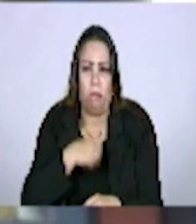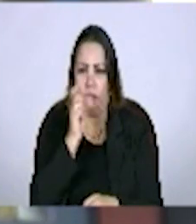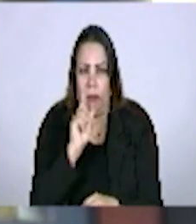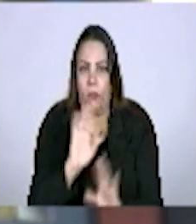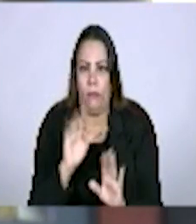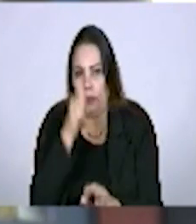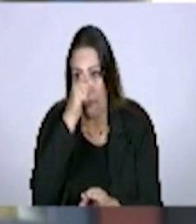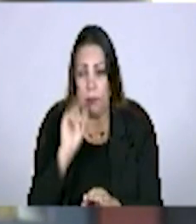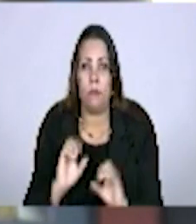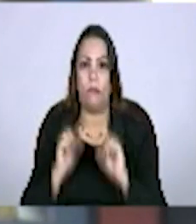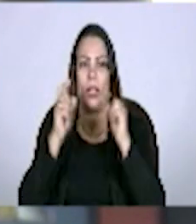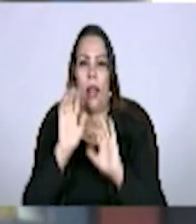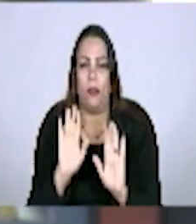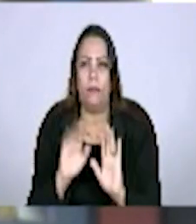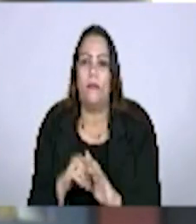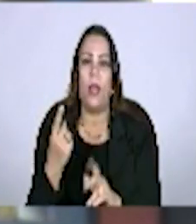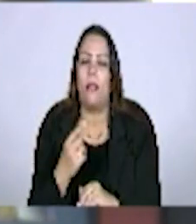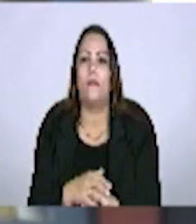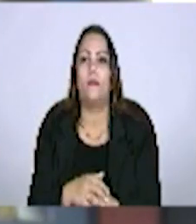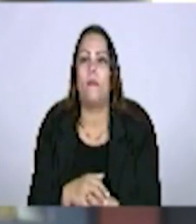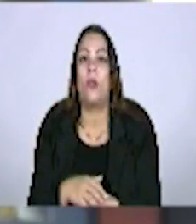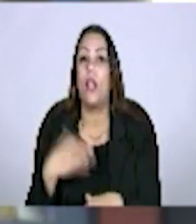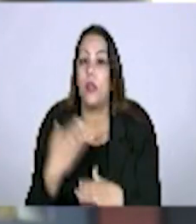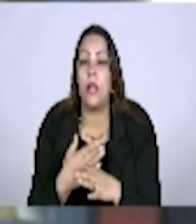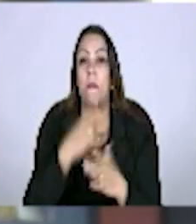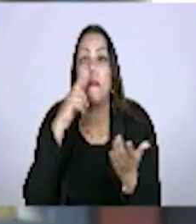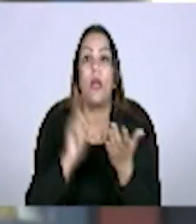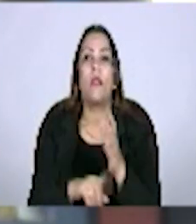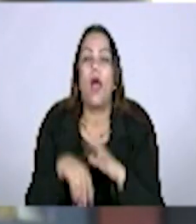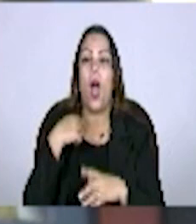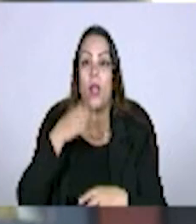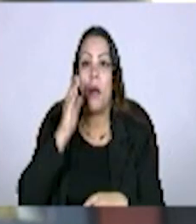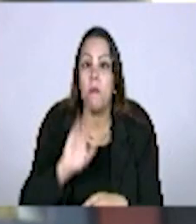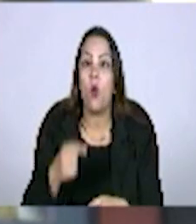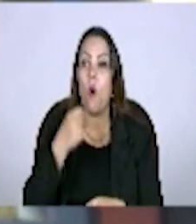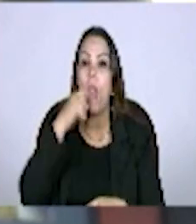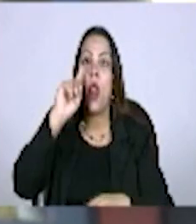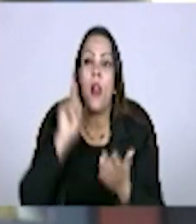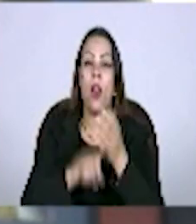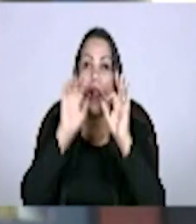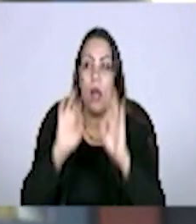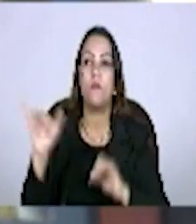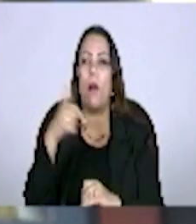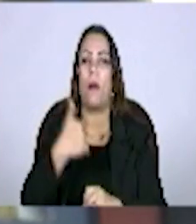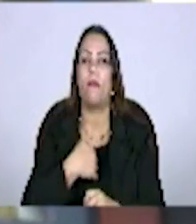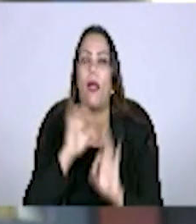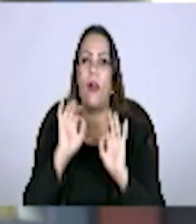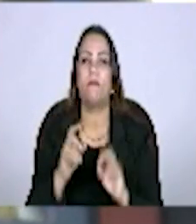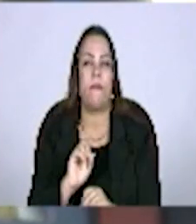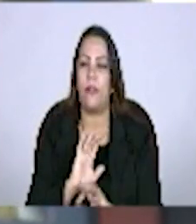او تغضب لان بالفعل انت لا تستطيع ان تفرض على الاخرين الاهتمام